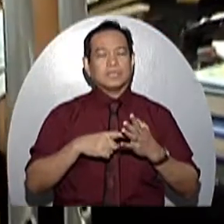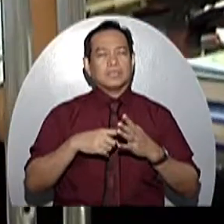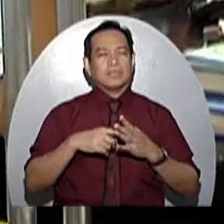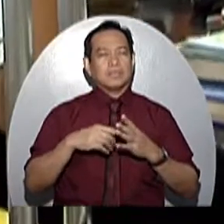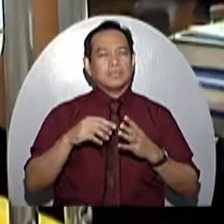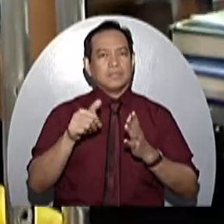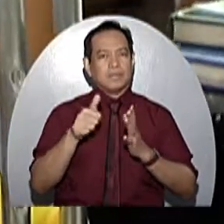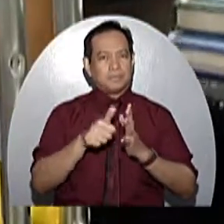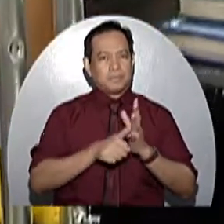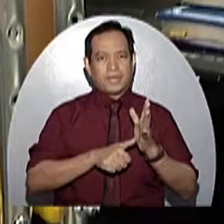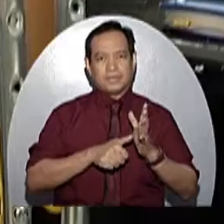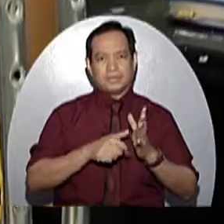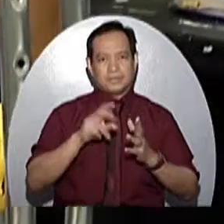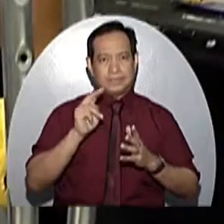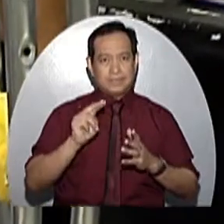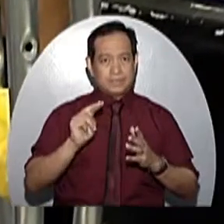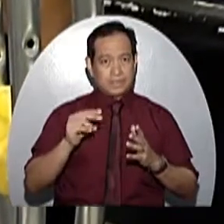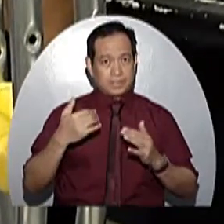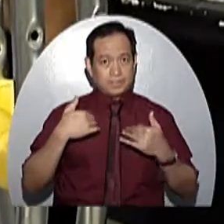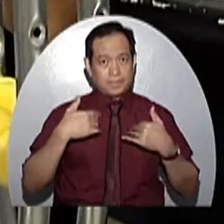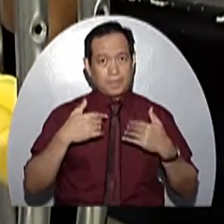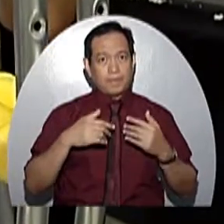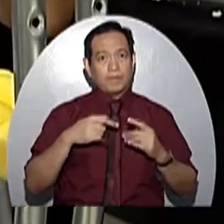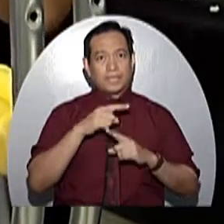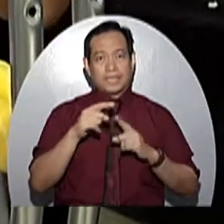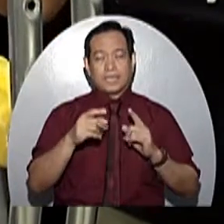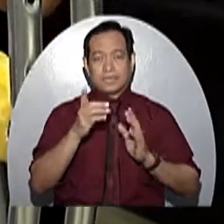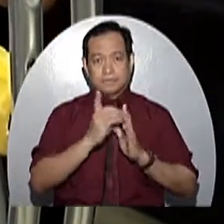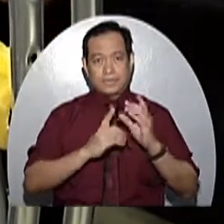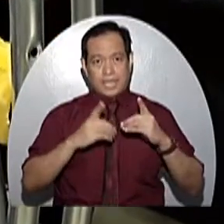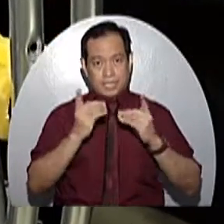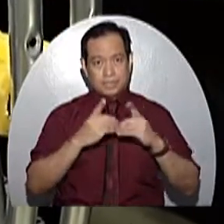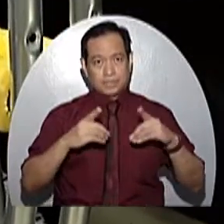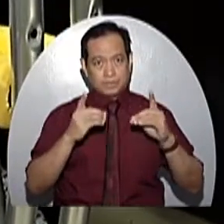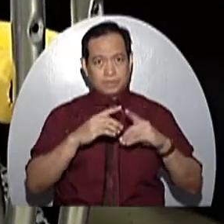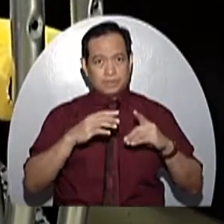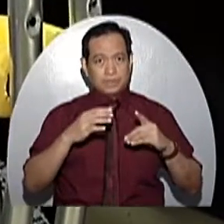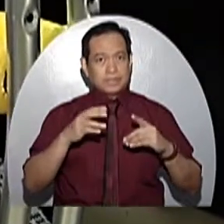operation. Nung na-diagnose nga po ako na kailangan ko na pong maoperahan,